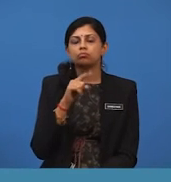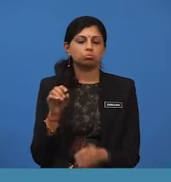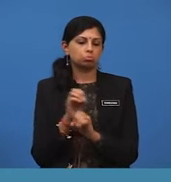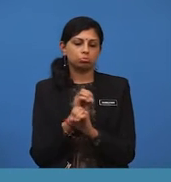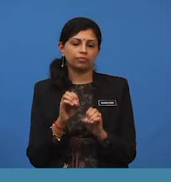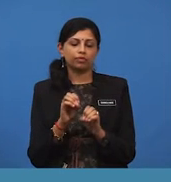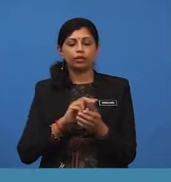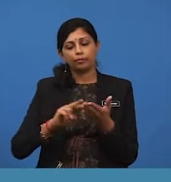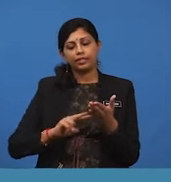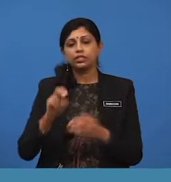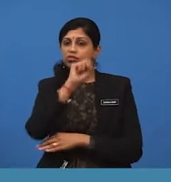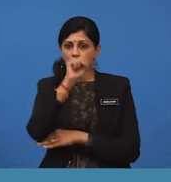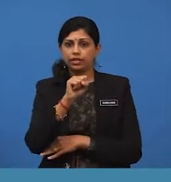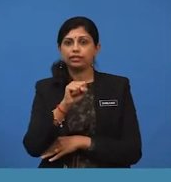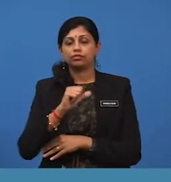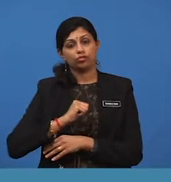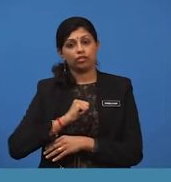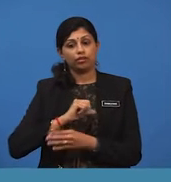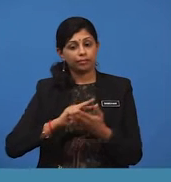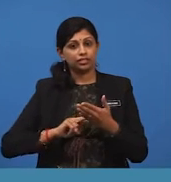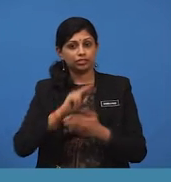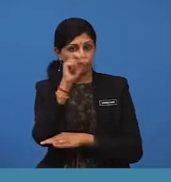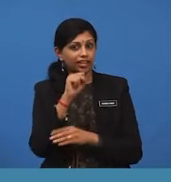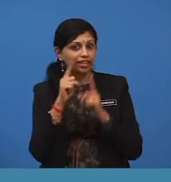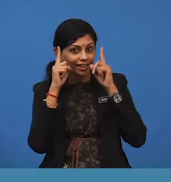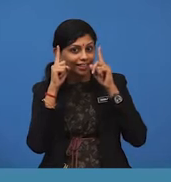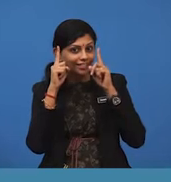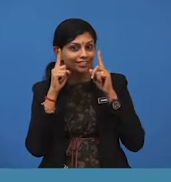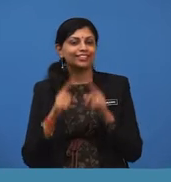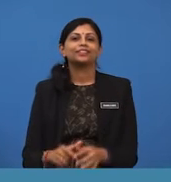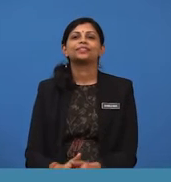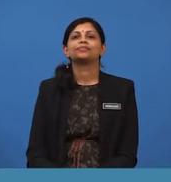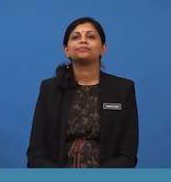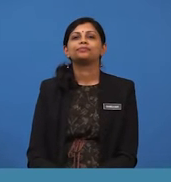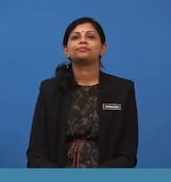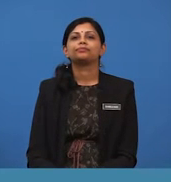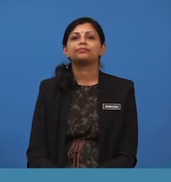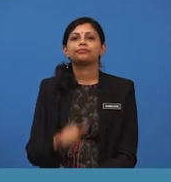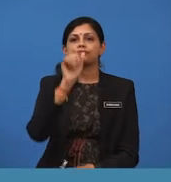Manakah antara berikut tidak akan meningkatkan pesongan jarum galvanometer?